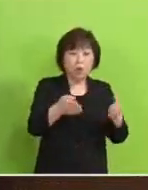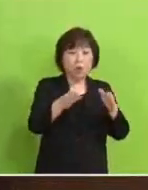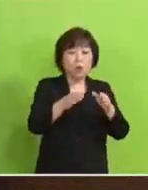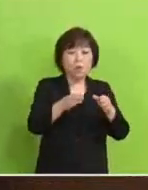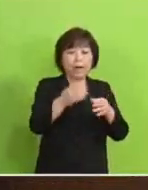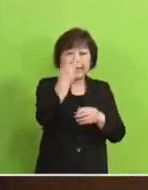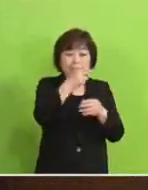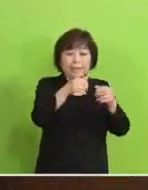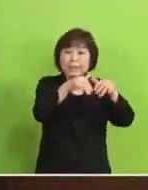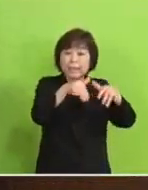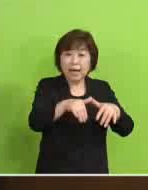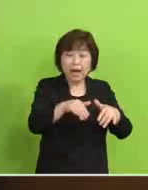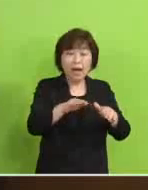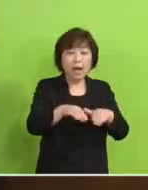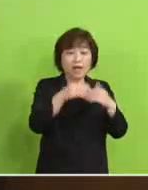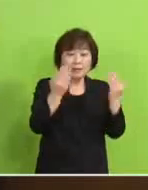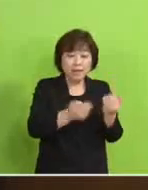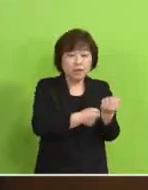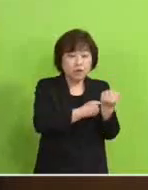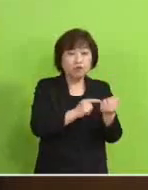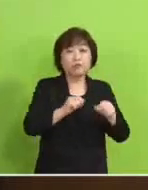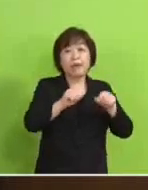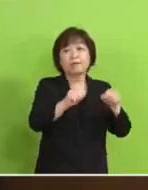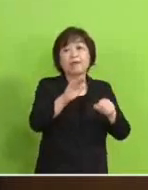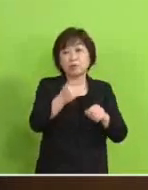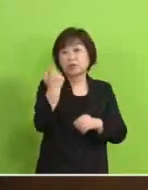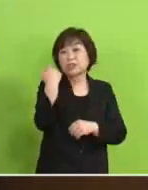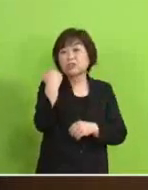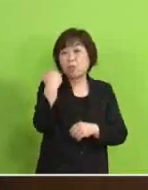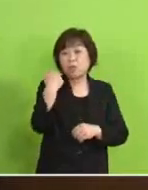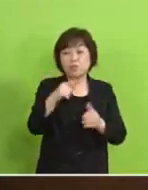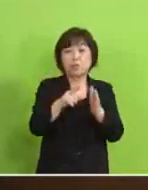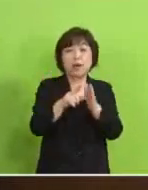関、全力でフル回転しています。昨日は、